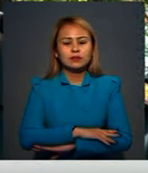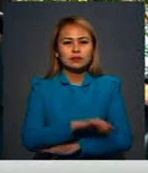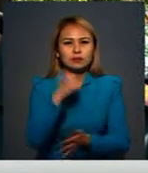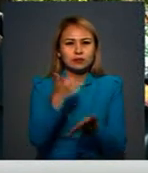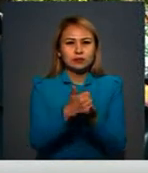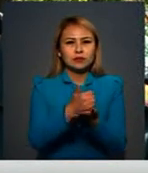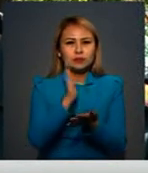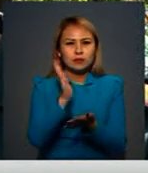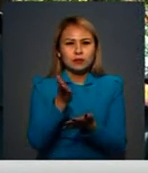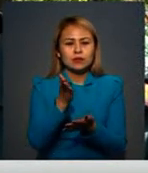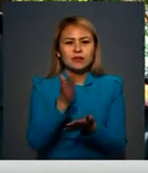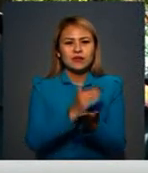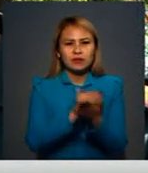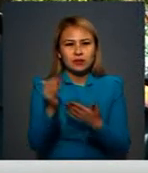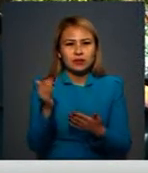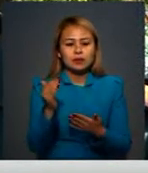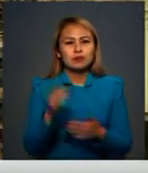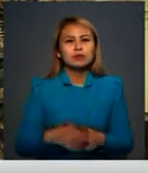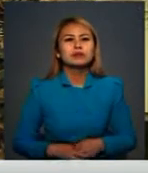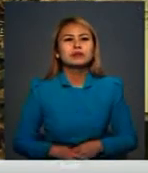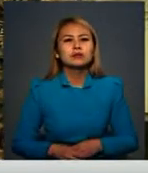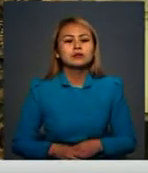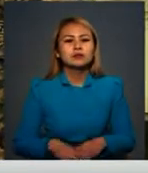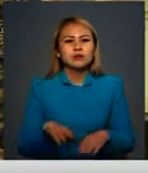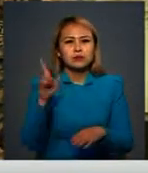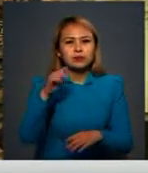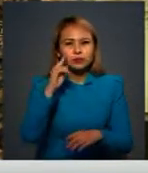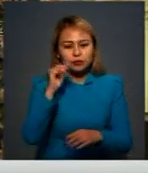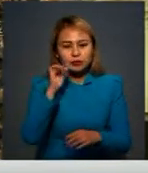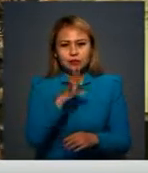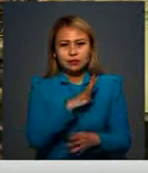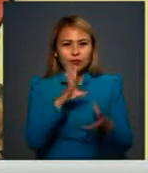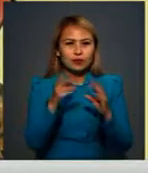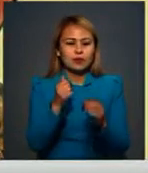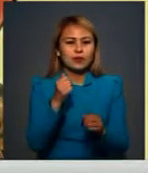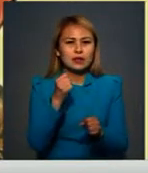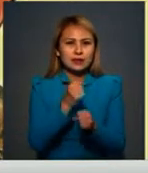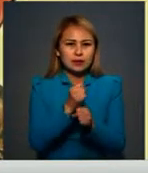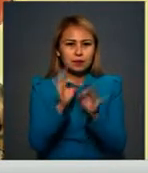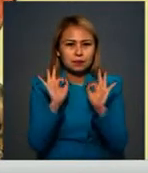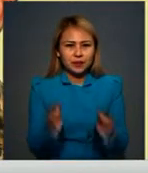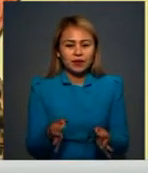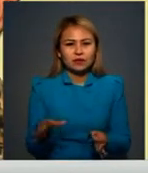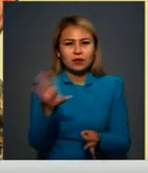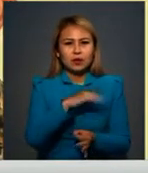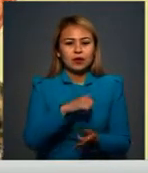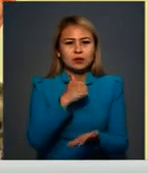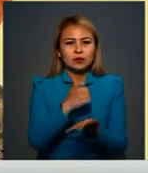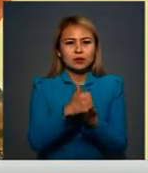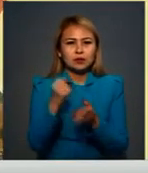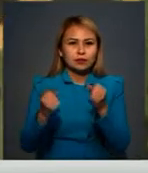қолбасшылық тарапынан өте жоғары бағаланды. Ерлік танытқан аға лейтенант Шыңғыс Қалижанов ұлттық ұланның бас